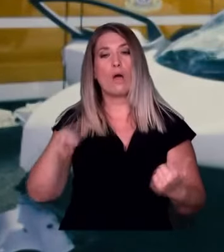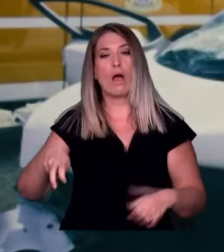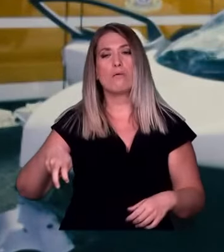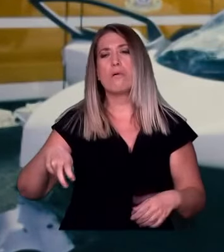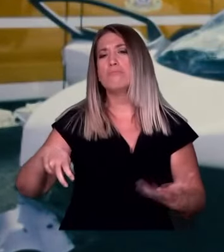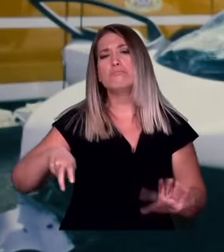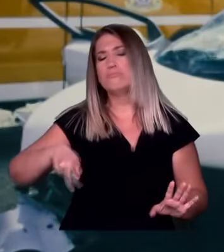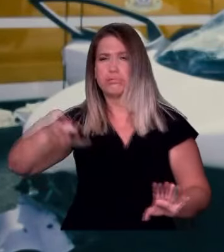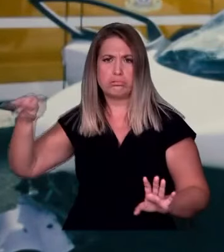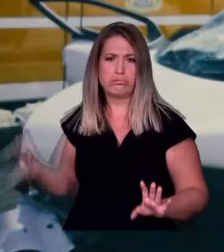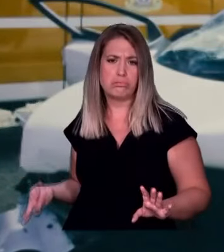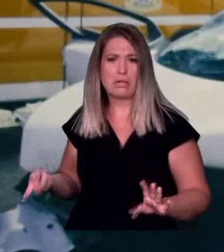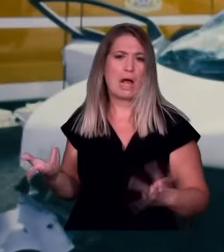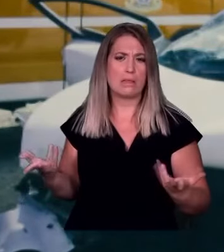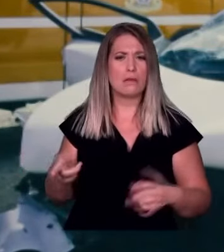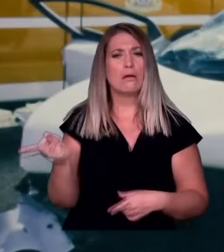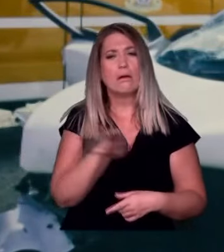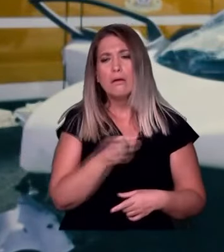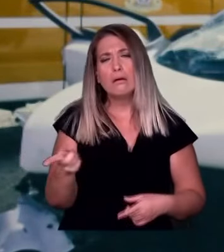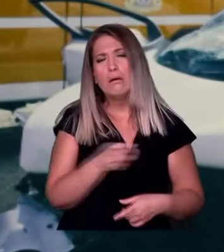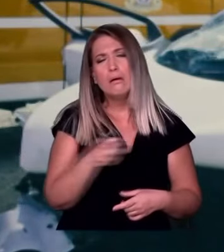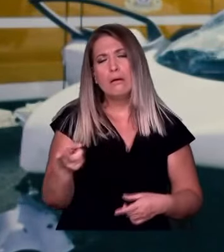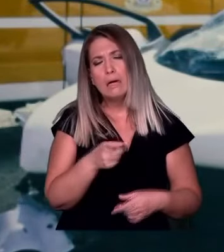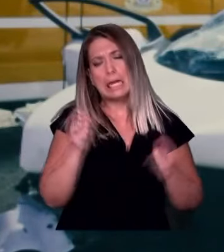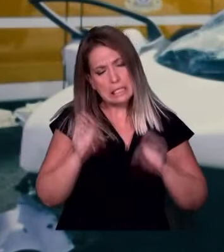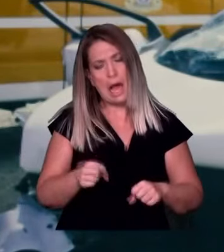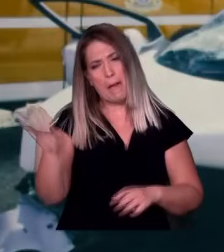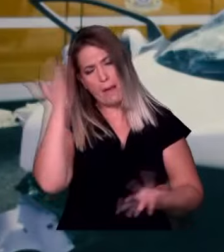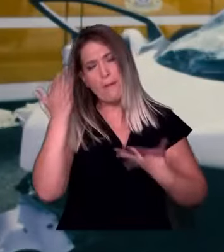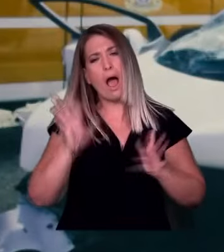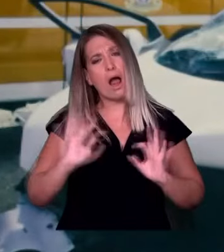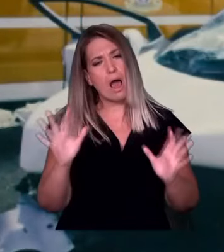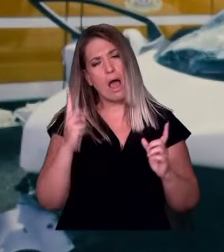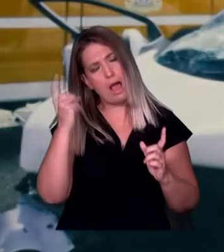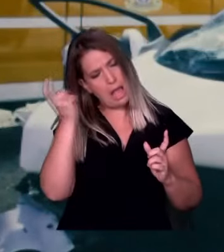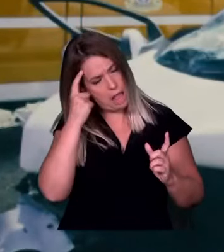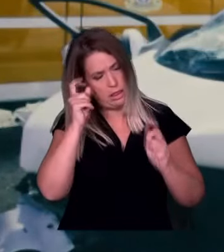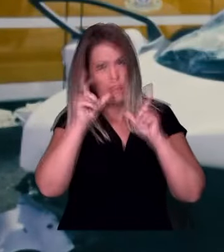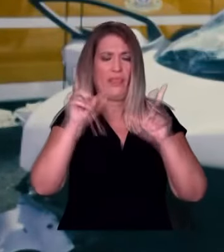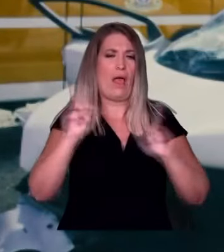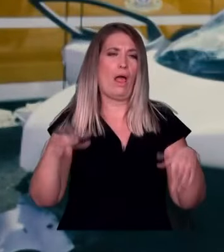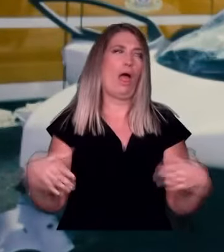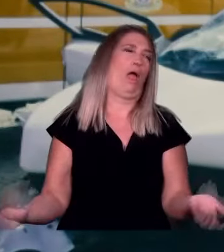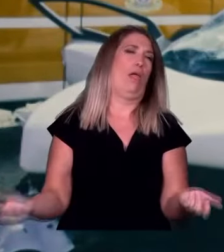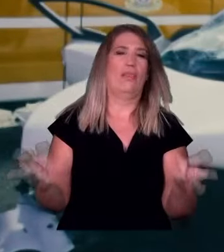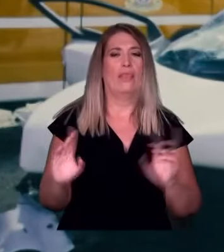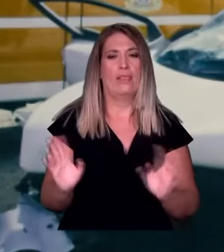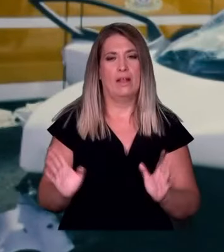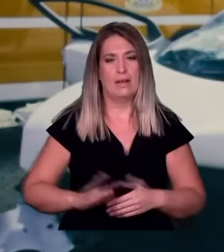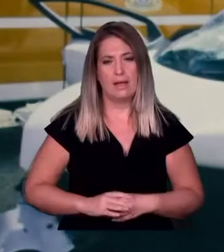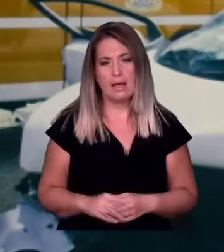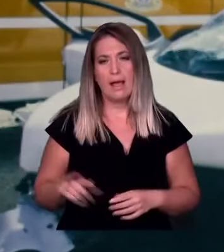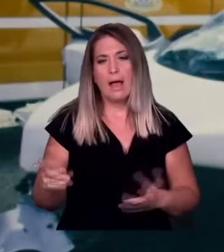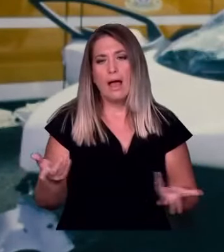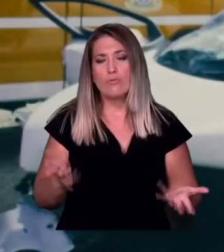βρέθηκε στο πίσω κάθισμα του αυτοκινήτου του ανάσκελα. Έτσι τον βρήκα εγώ την ώρα. Δεν είχαν τις αισθήσεις τους, απλά είχαν χτυπήσει άσχημα. Ίσα που μιλάγανε δηλαδή. Δεν